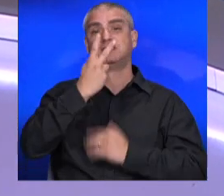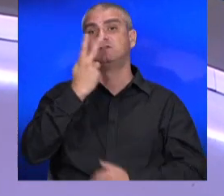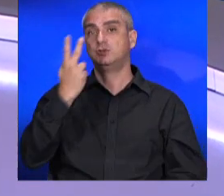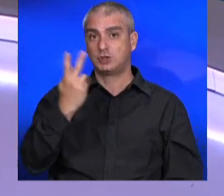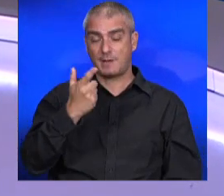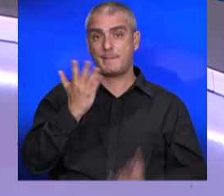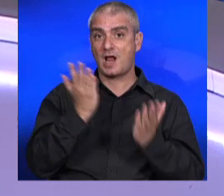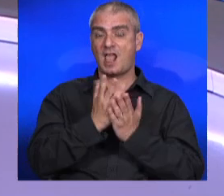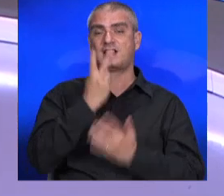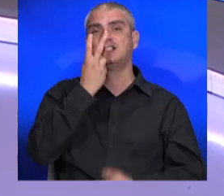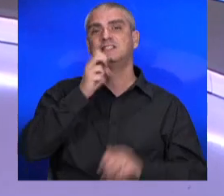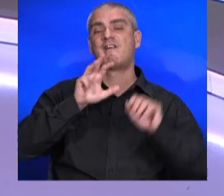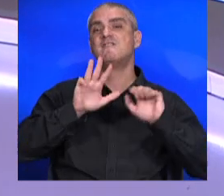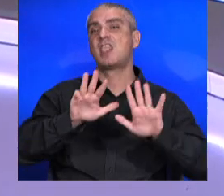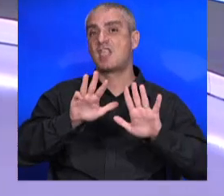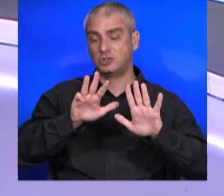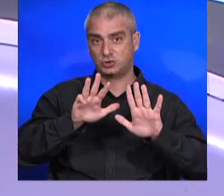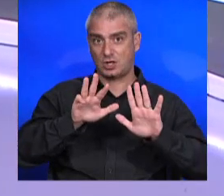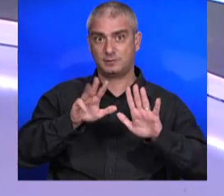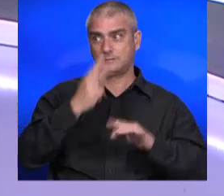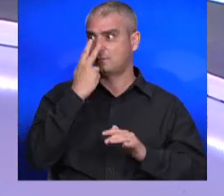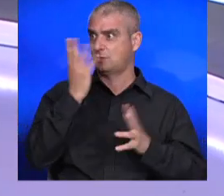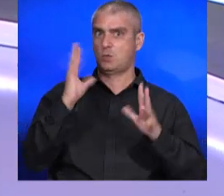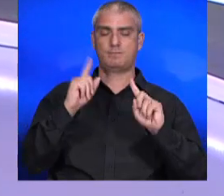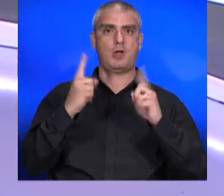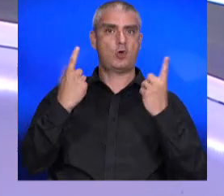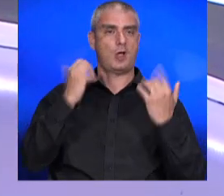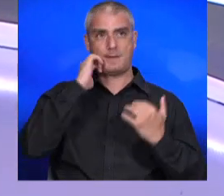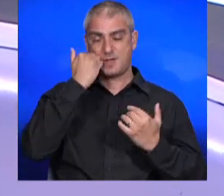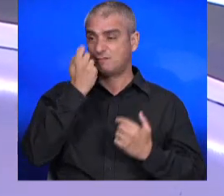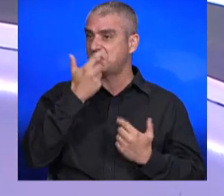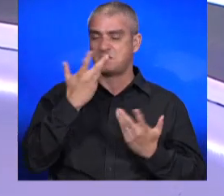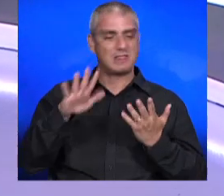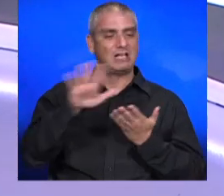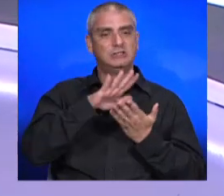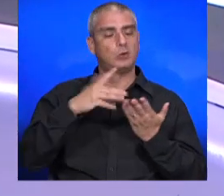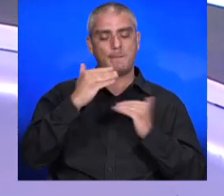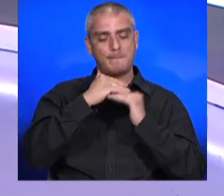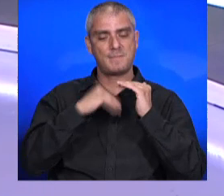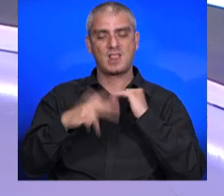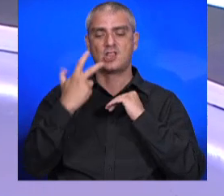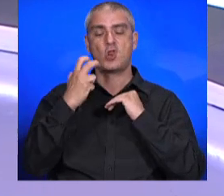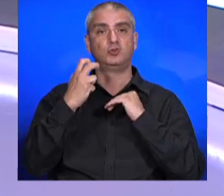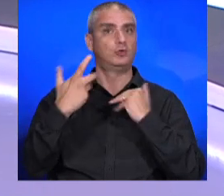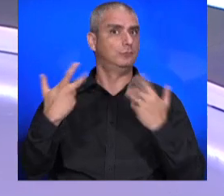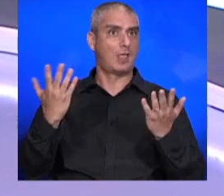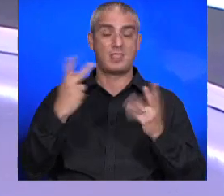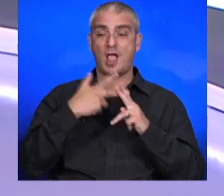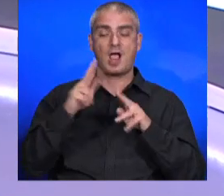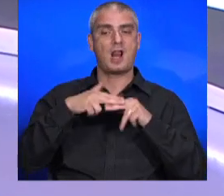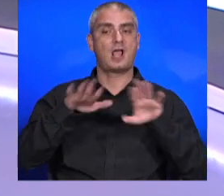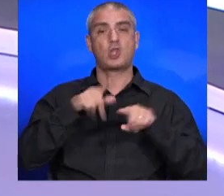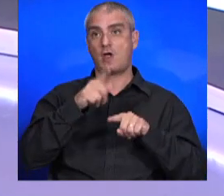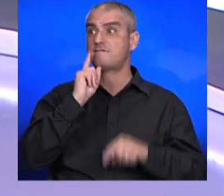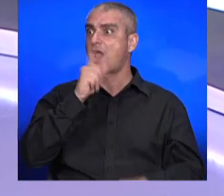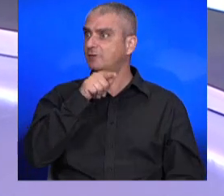29 מעלות. תראו מה קורה מחר. כמעט ואין אזורים שהם מתחת ל-30 מעלות, רק לאורך מישור חוף, אבל שם אחוזי הלחות מאוד